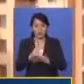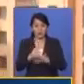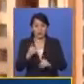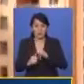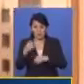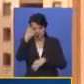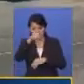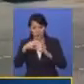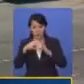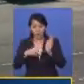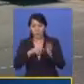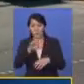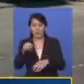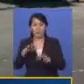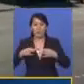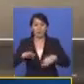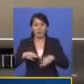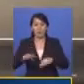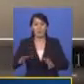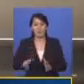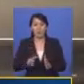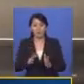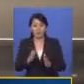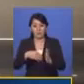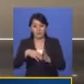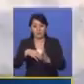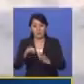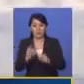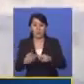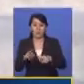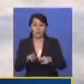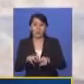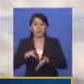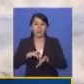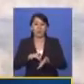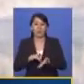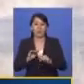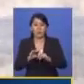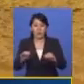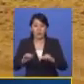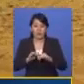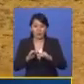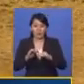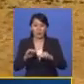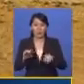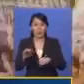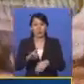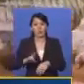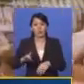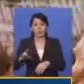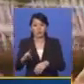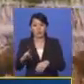ішінде 17 миллиард теңгеге көлік жолдары мен инженерлік желілер жаңартылды. Сондай-ақ келген турист шомылумен шектелмейді. Теңізден бөлек өңірдің өзіне